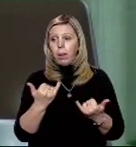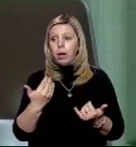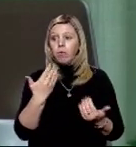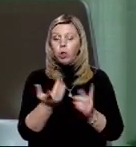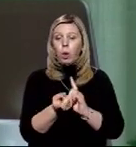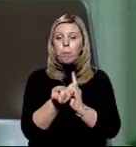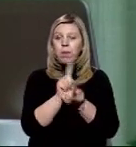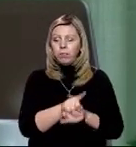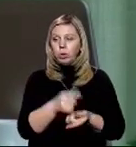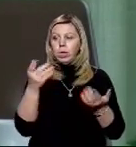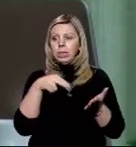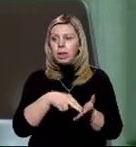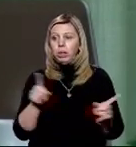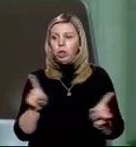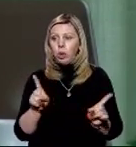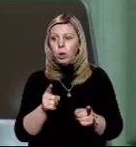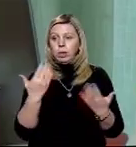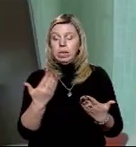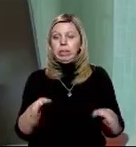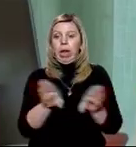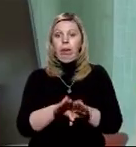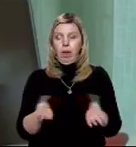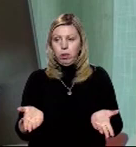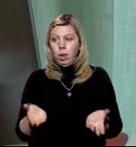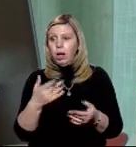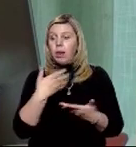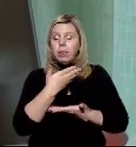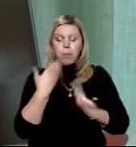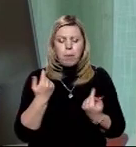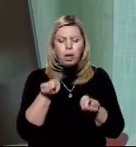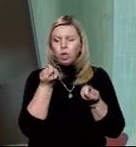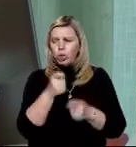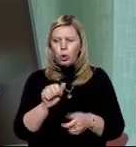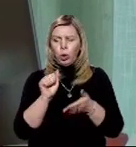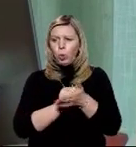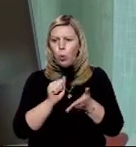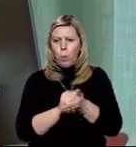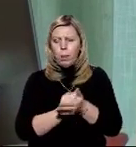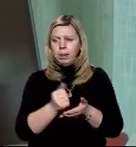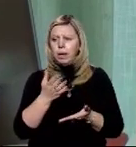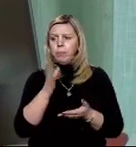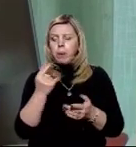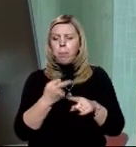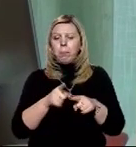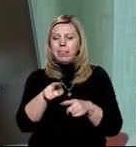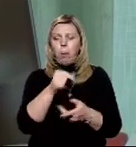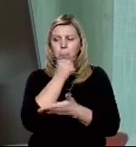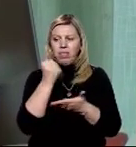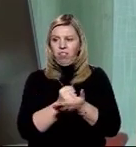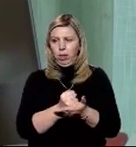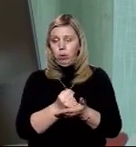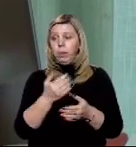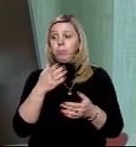воно перевернулося і стало, чогось їх закривають. Немає жодного документа, який би це